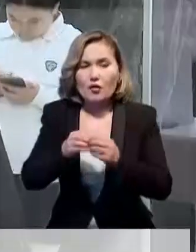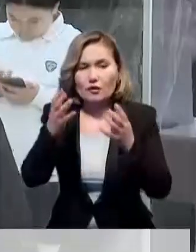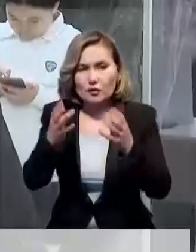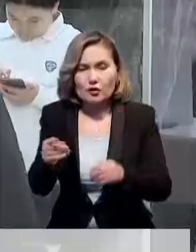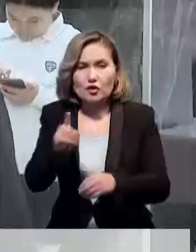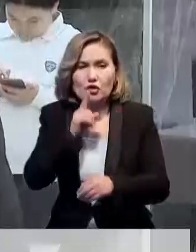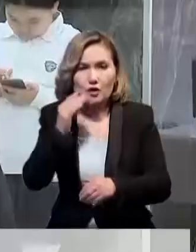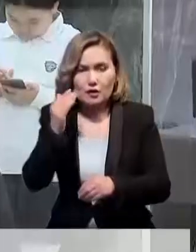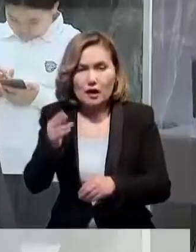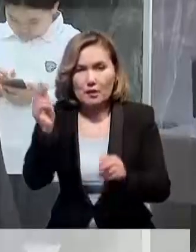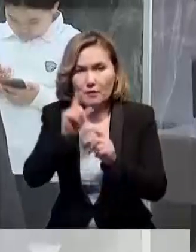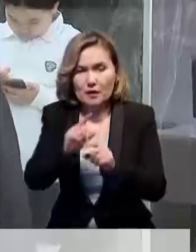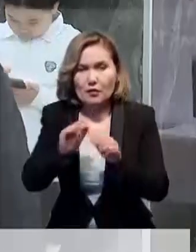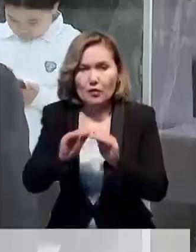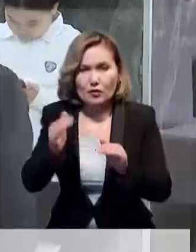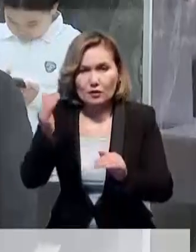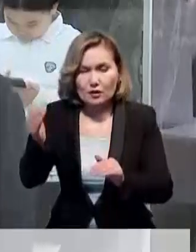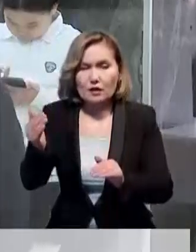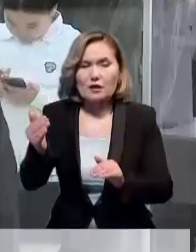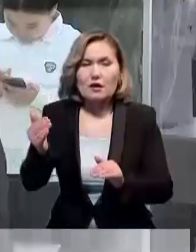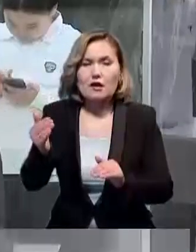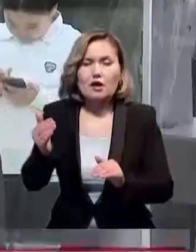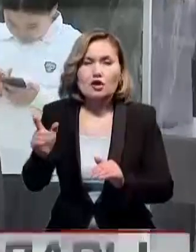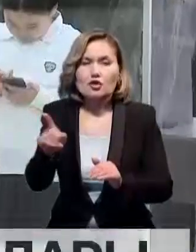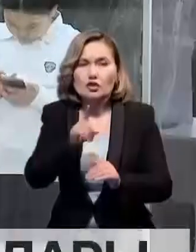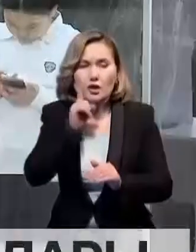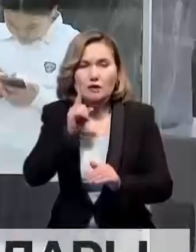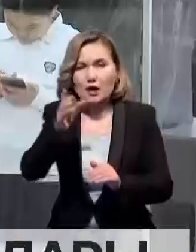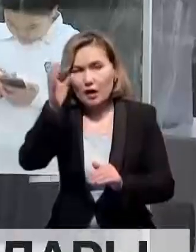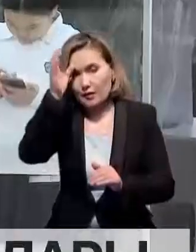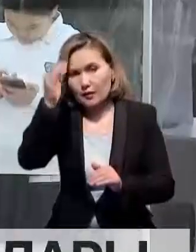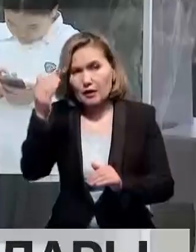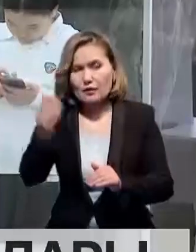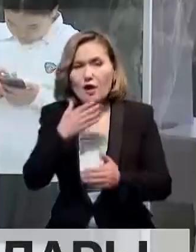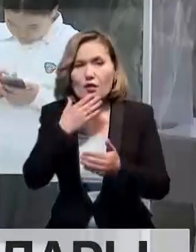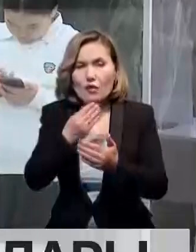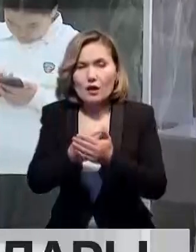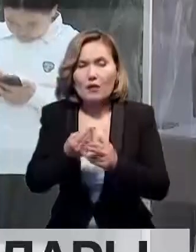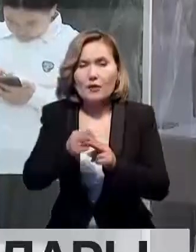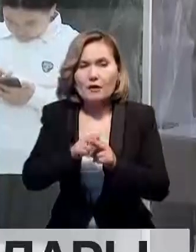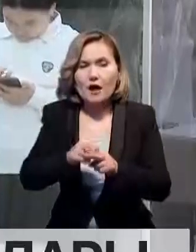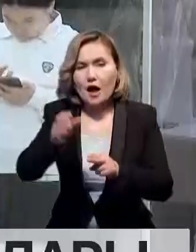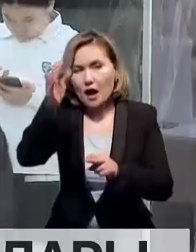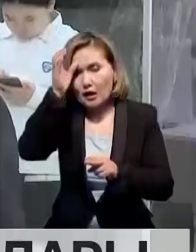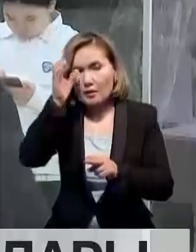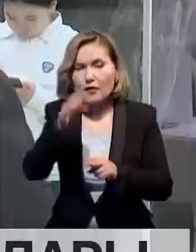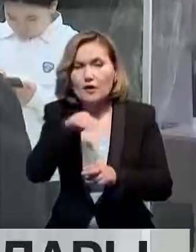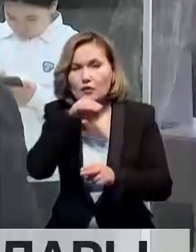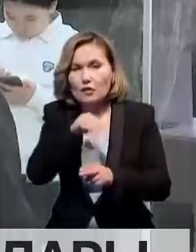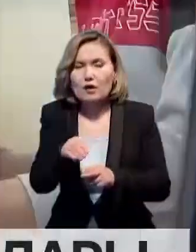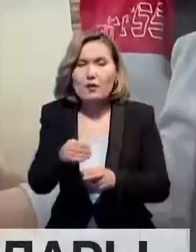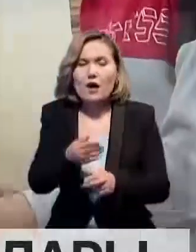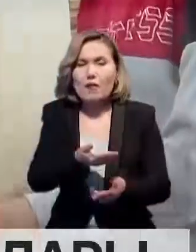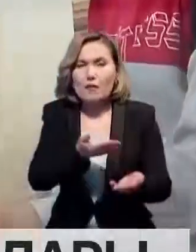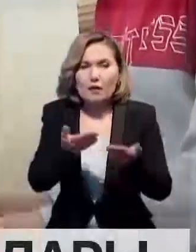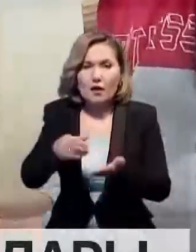жастарды, мектеп оқушыларын, жас ғалымдарды және өзіміздің академиктерменен ғылым докторларын